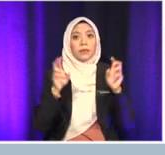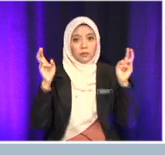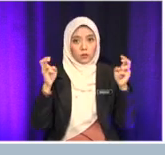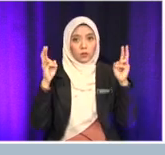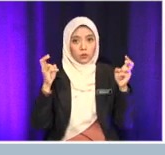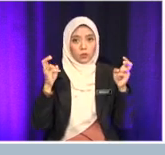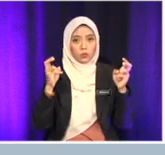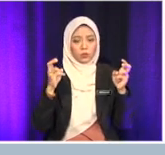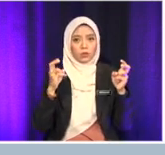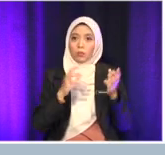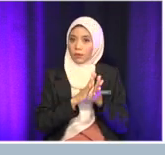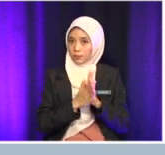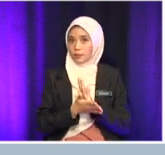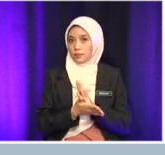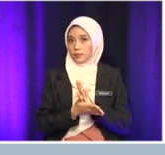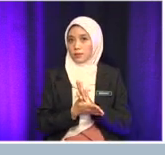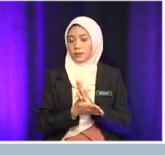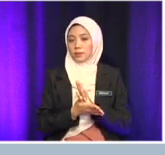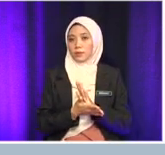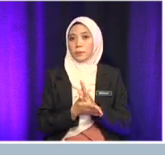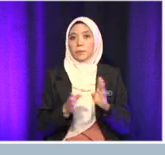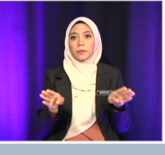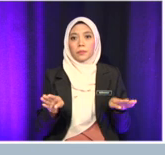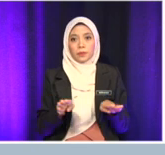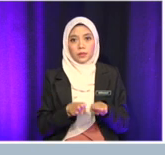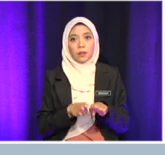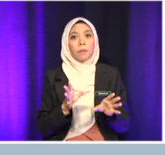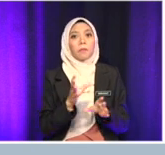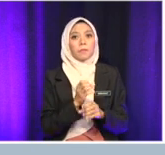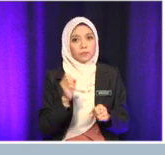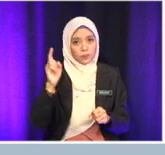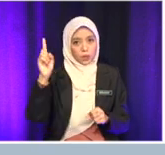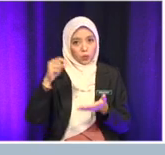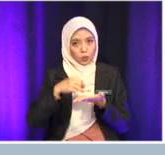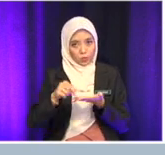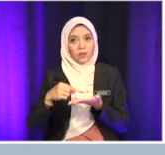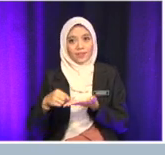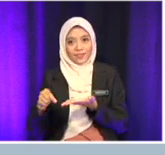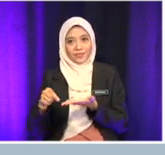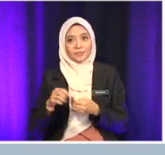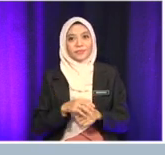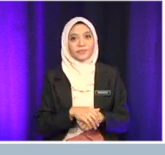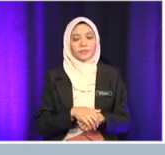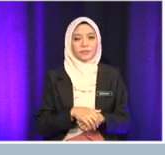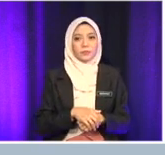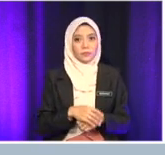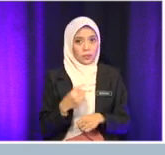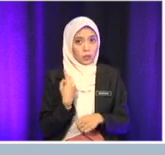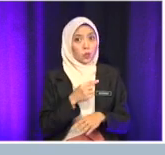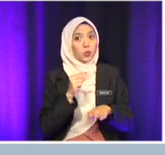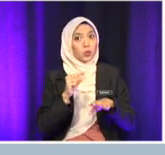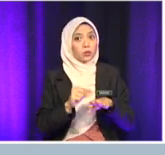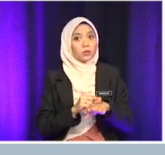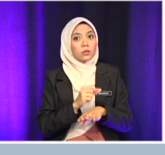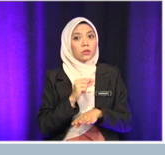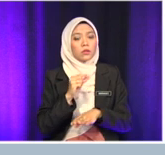jadikan mana-mana anu sebagai tajuk dah dapat satu maka yang kedua bilik kita gunakan X sebagai